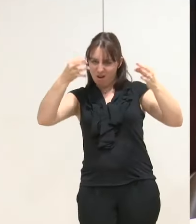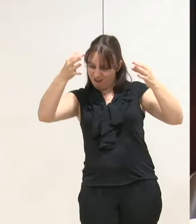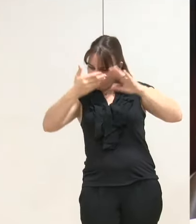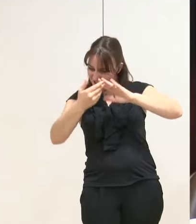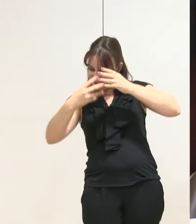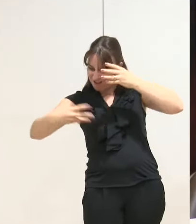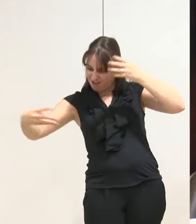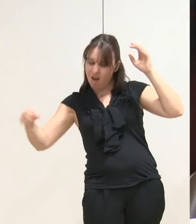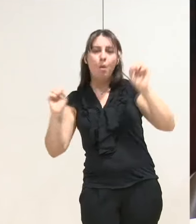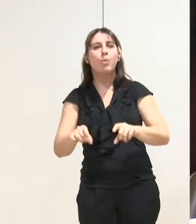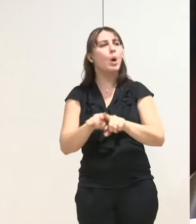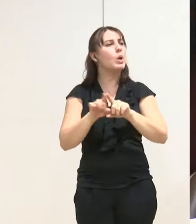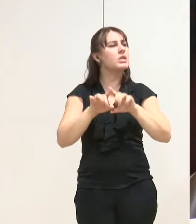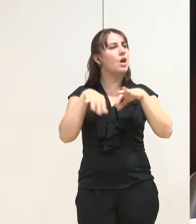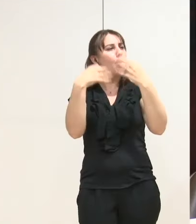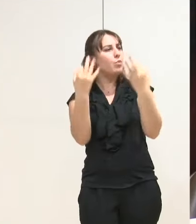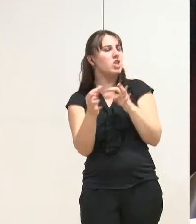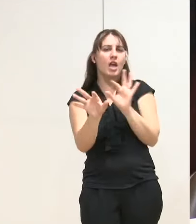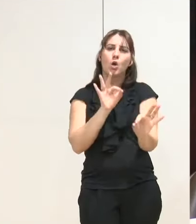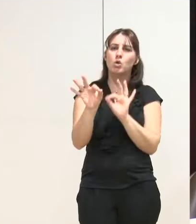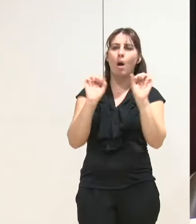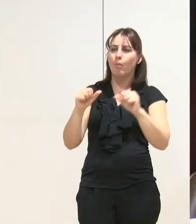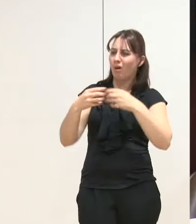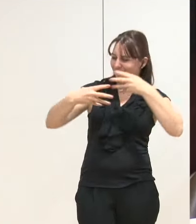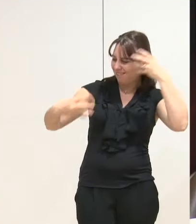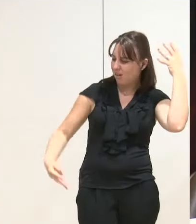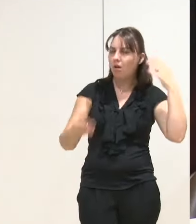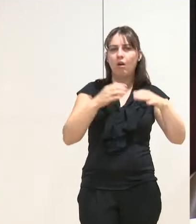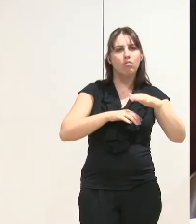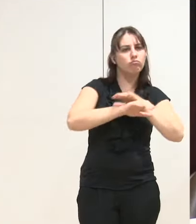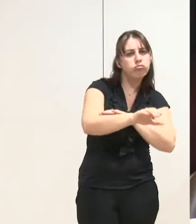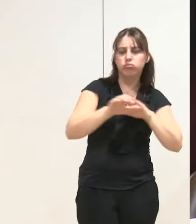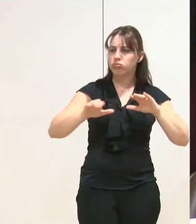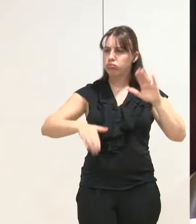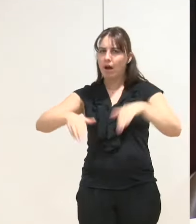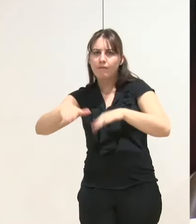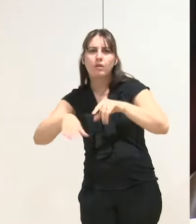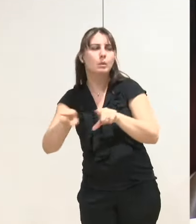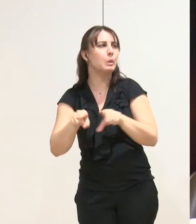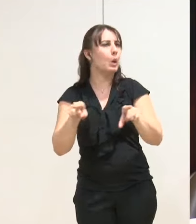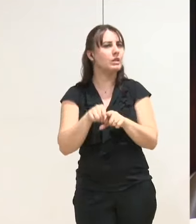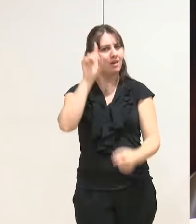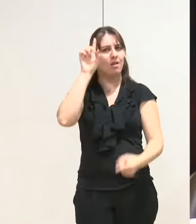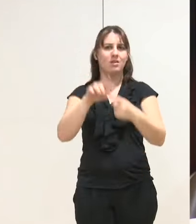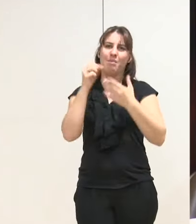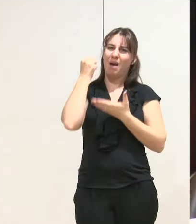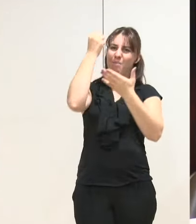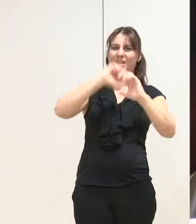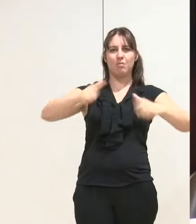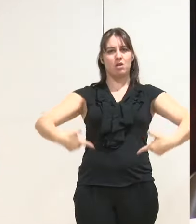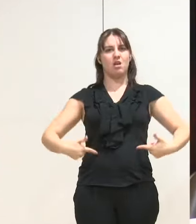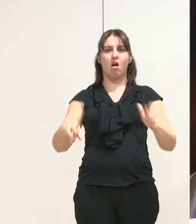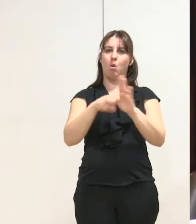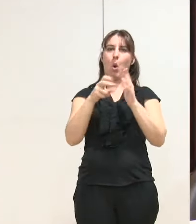liste des choix budgétaires que nous avons opéré tant en fonctionnement qu'en investissement pour améliorer le patrimoine scolaire dans notre